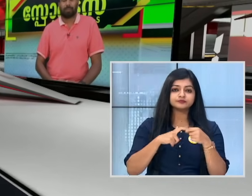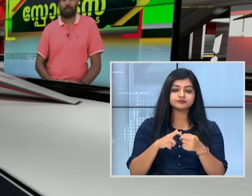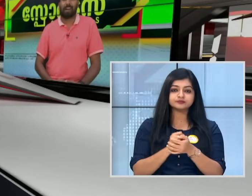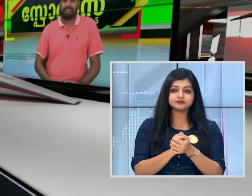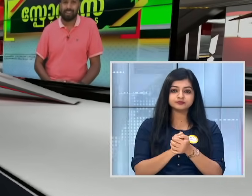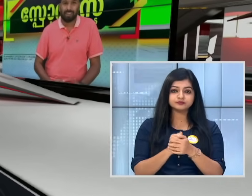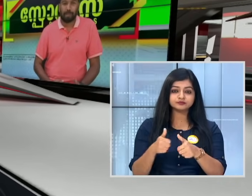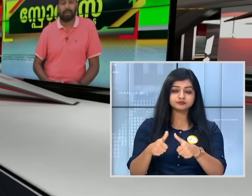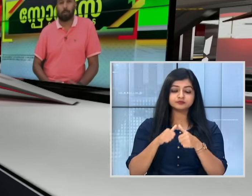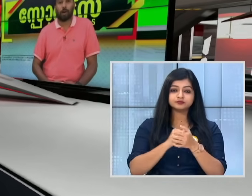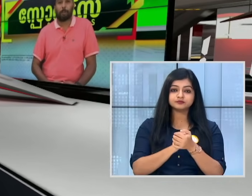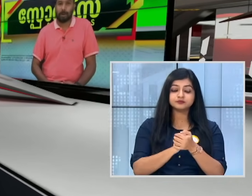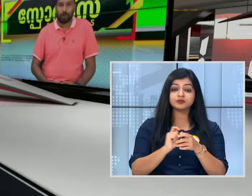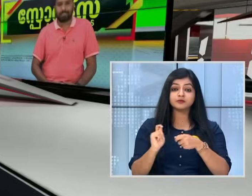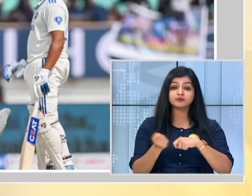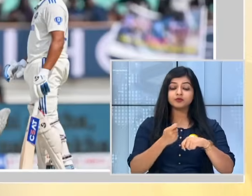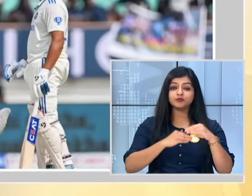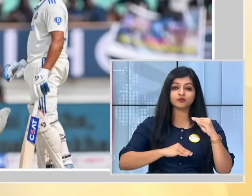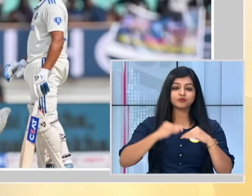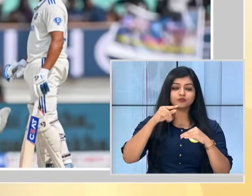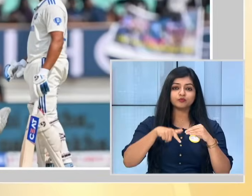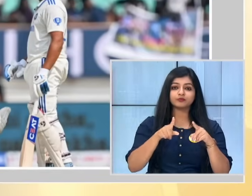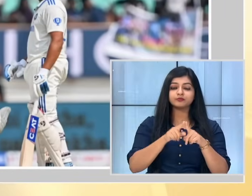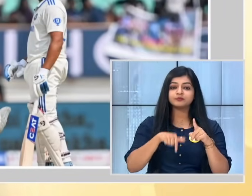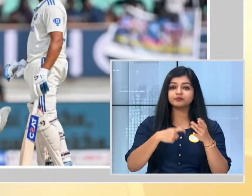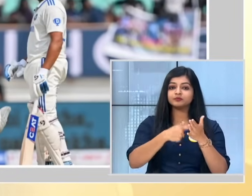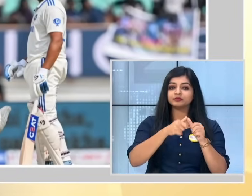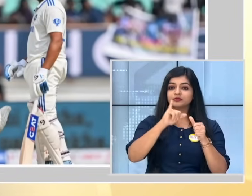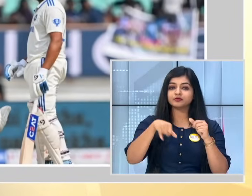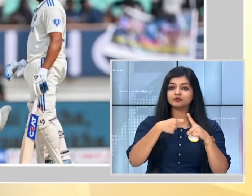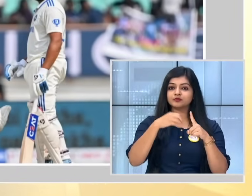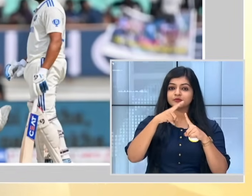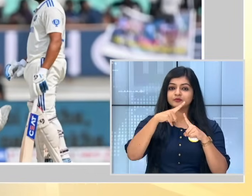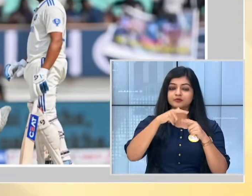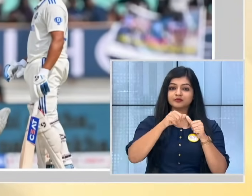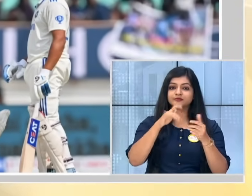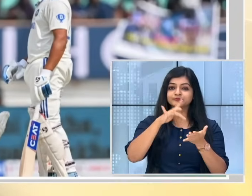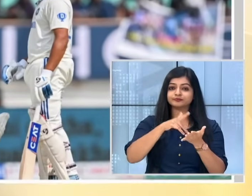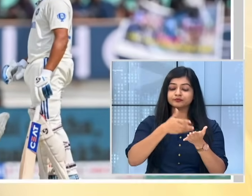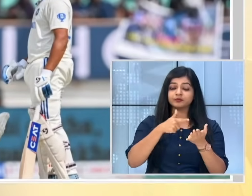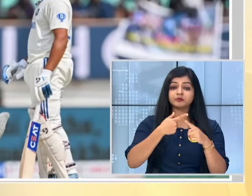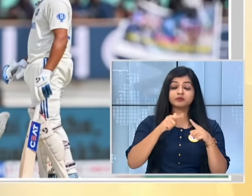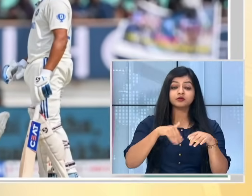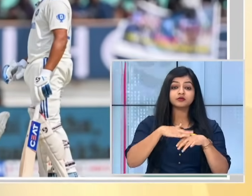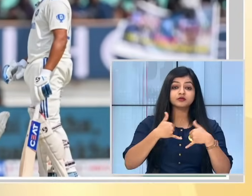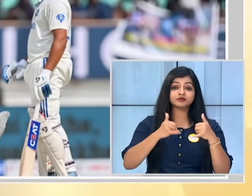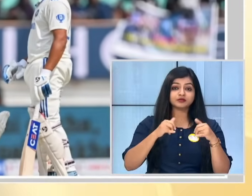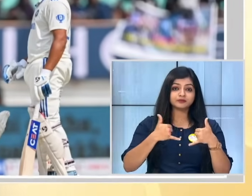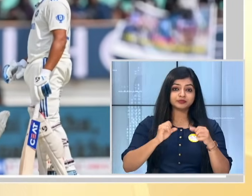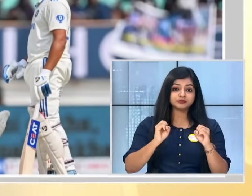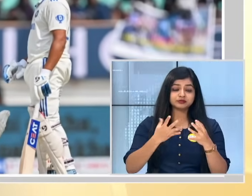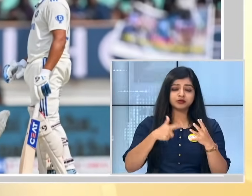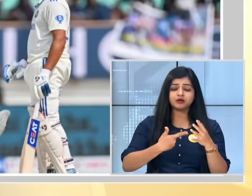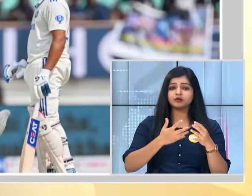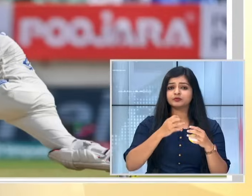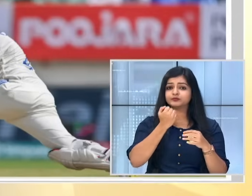പ്രവിധ, ബാറ്റർമാരുടെ പറുദീസ എന്നാണ് രാജ്കോട്ട് പിച്ച് അറിയപ്പെടുന്നത്. പക്ഷേ ഇന്ത്യയുടെ തുടക്കം പാളിക്കൊണ്ടായിരുന്നു. കഴിഞ്ഞ